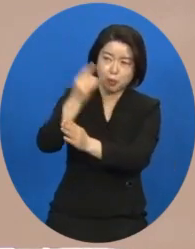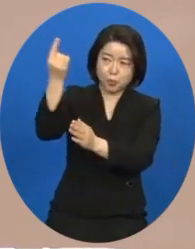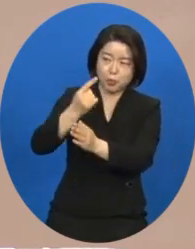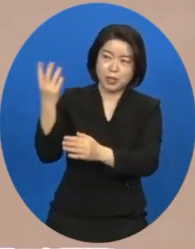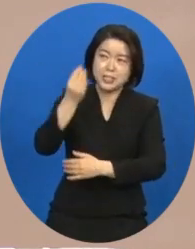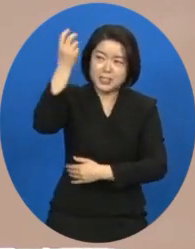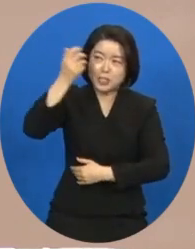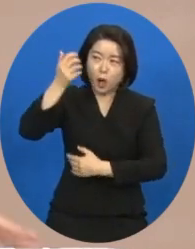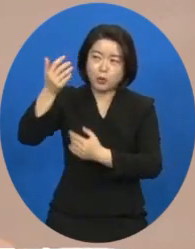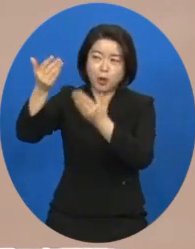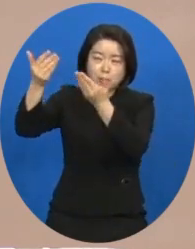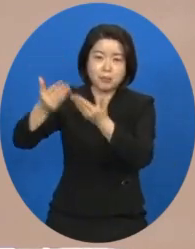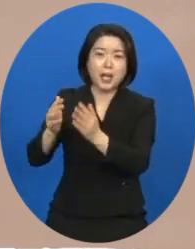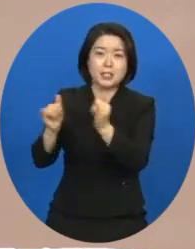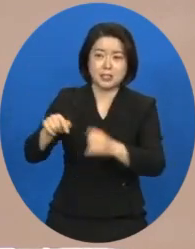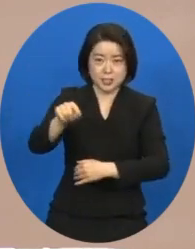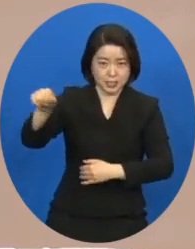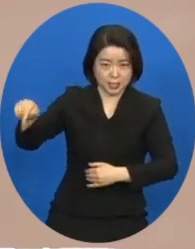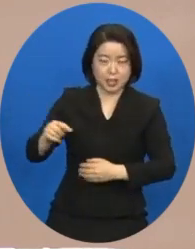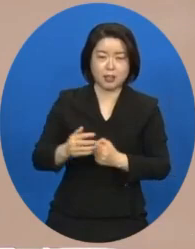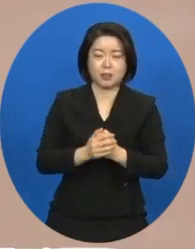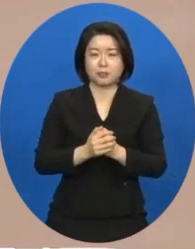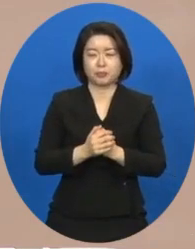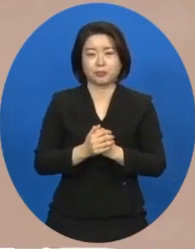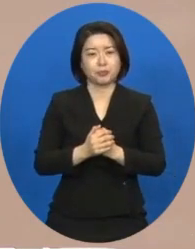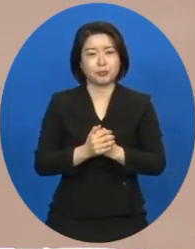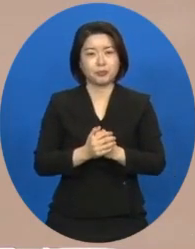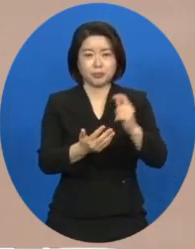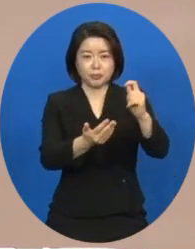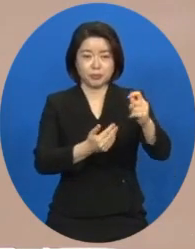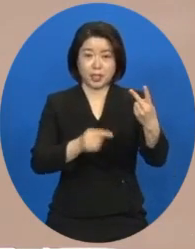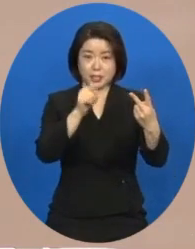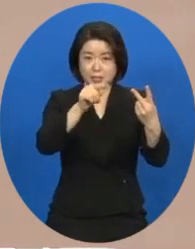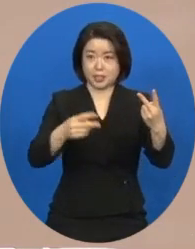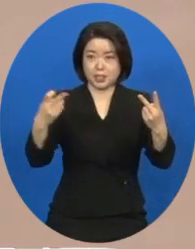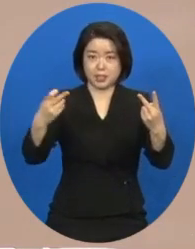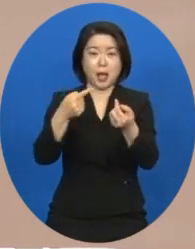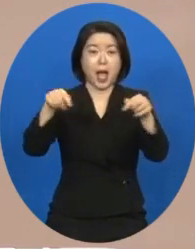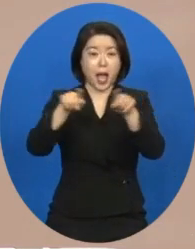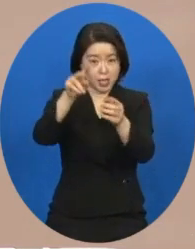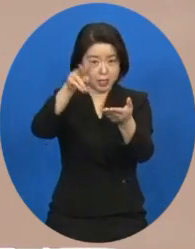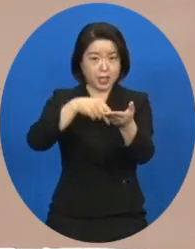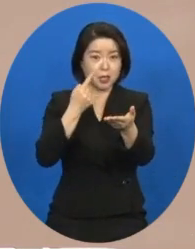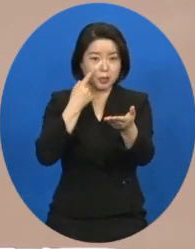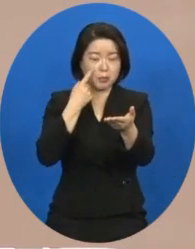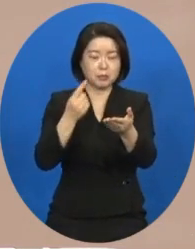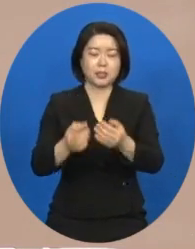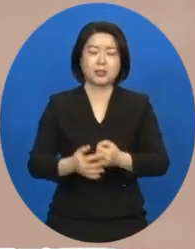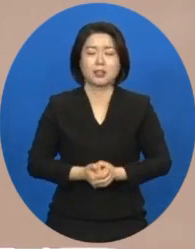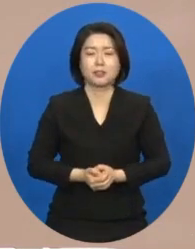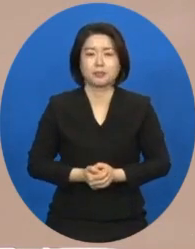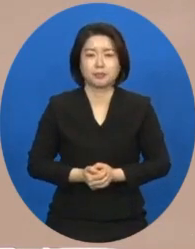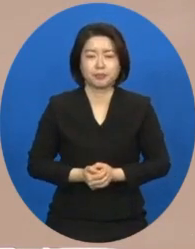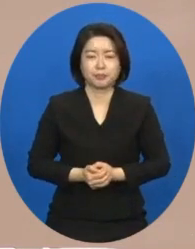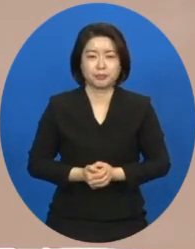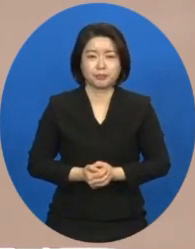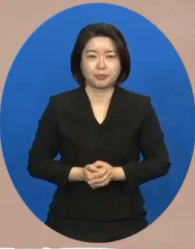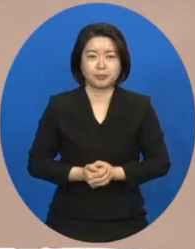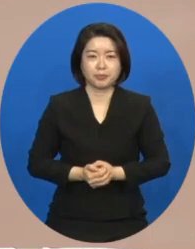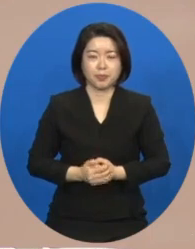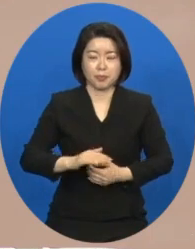사람. 고린도전서 2장 12절 우리 함께 읽어보실까요? 고린도전서 2장